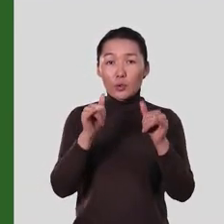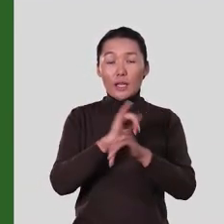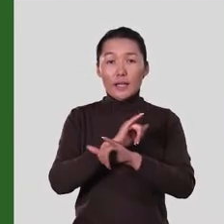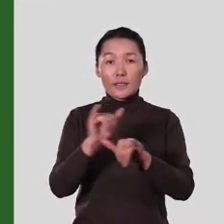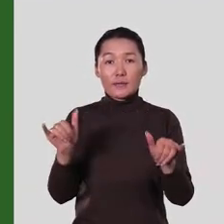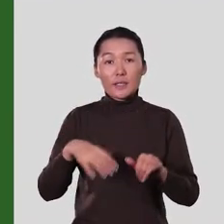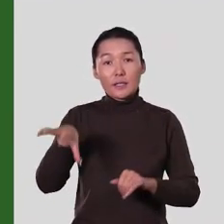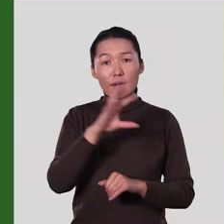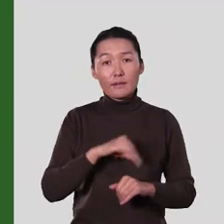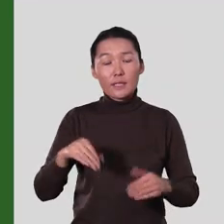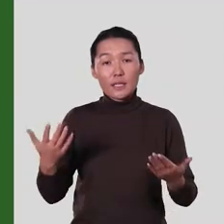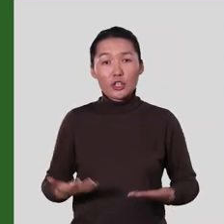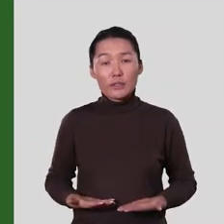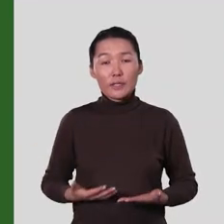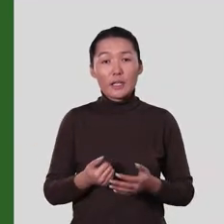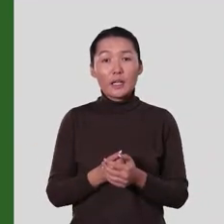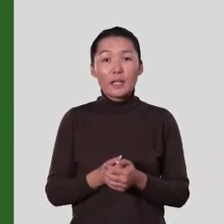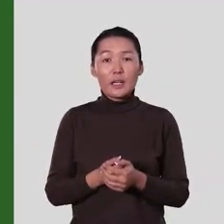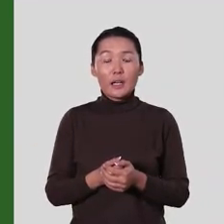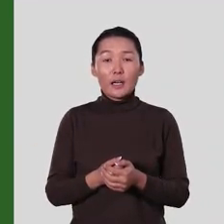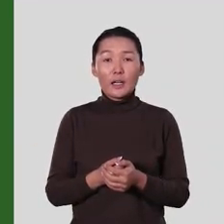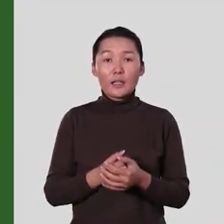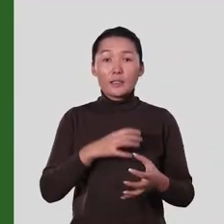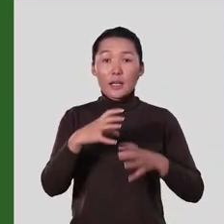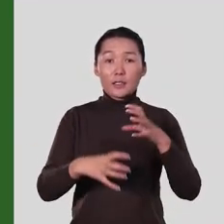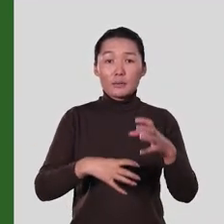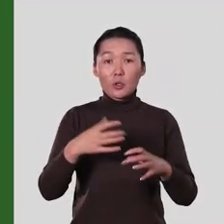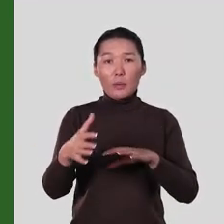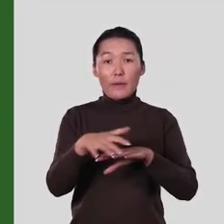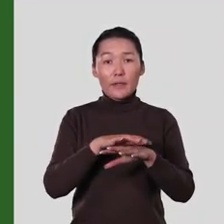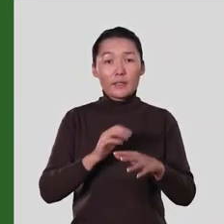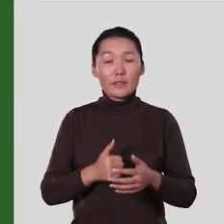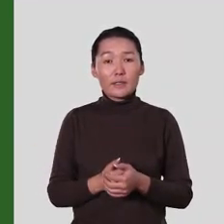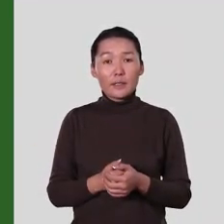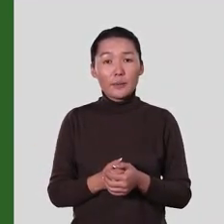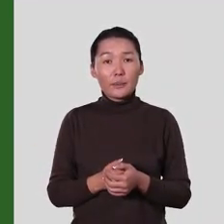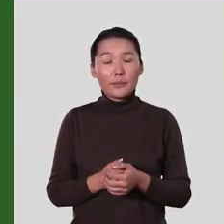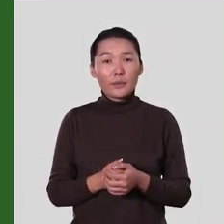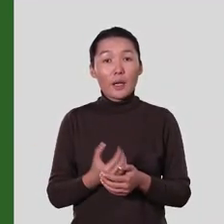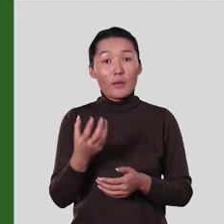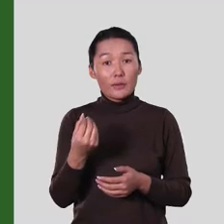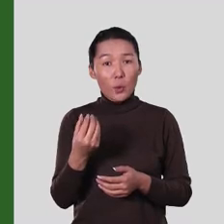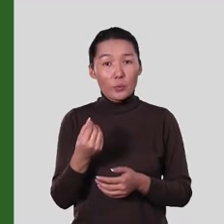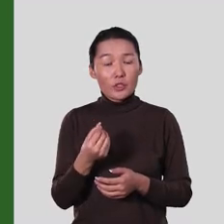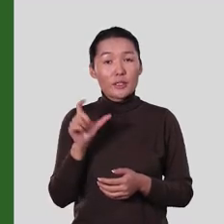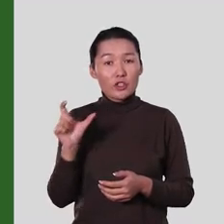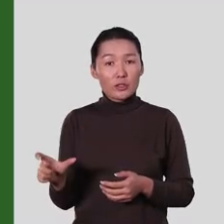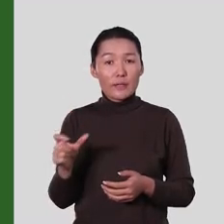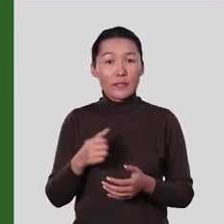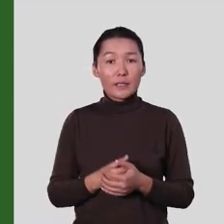развития всех живых организмов на земной поверхности, в том числе и